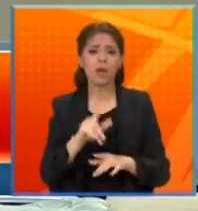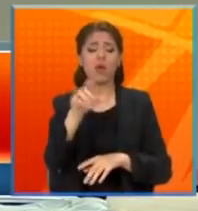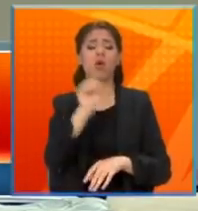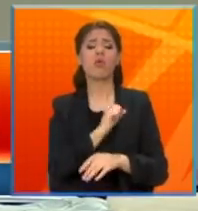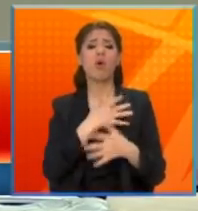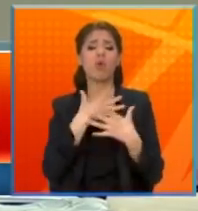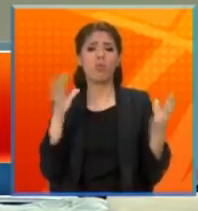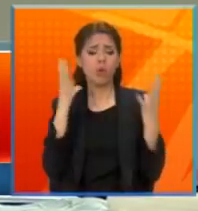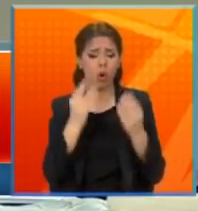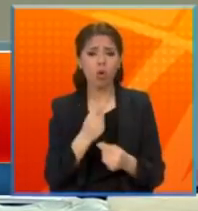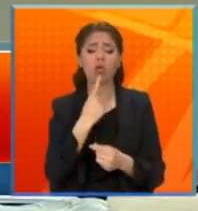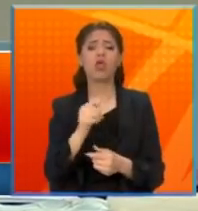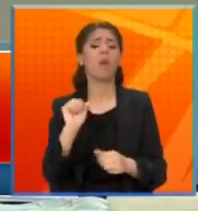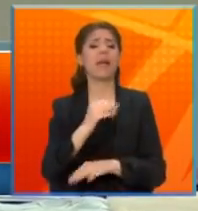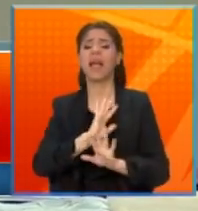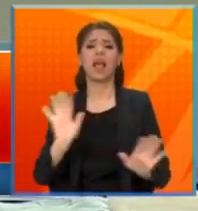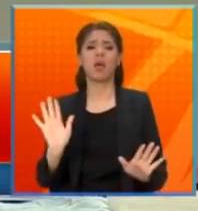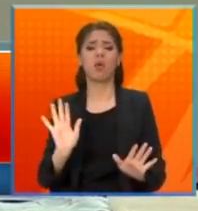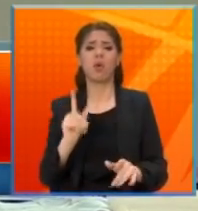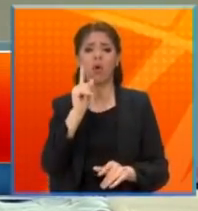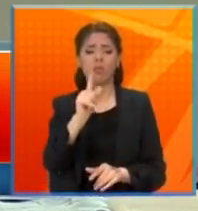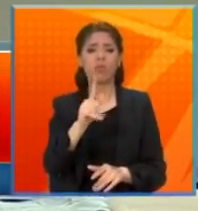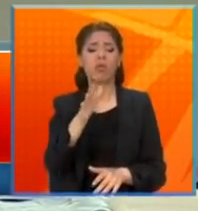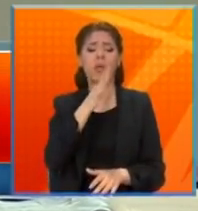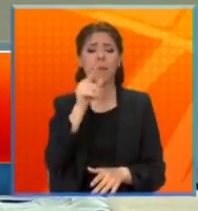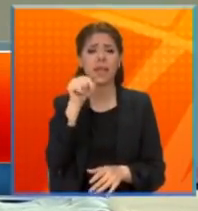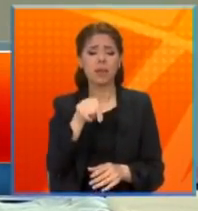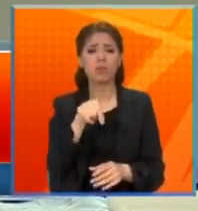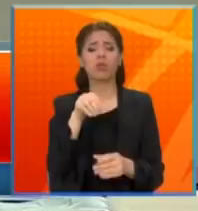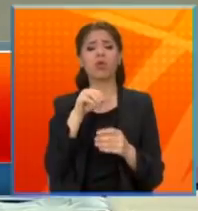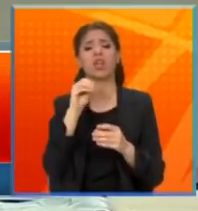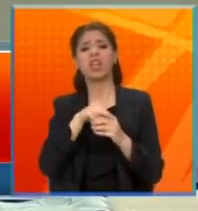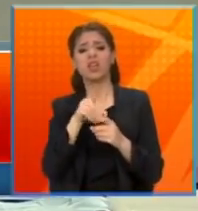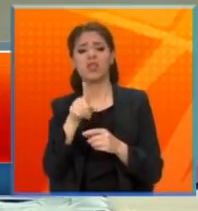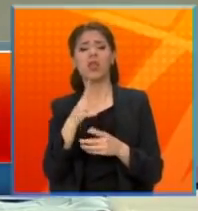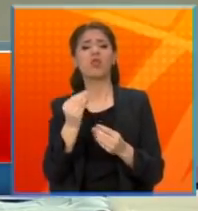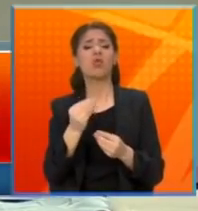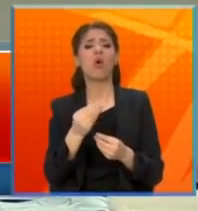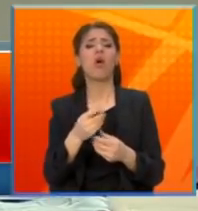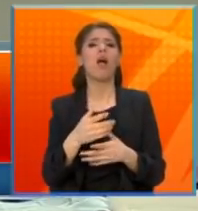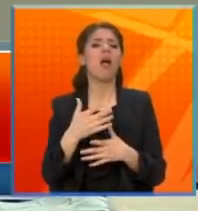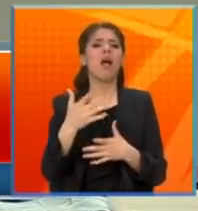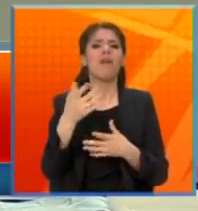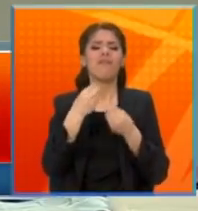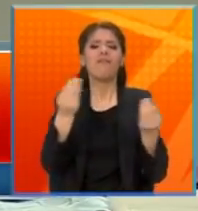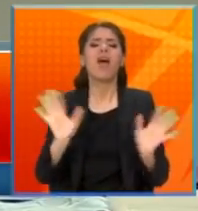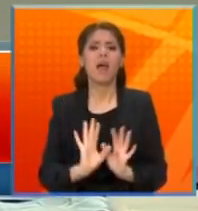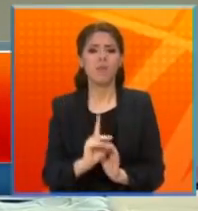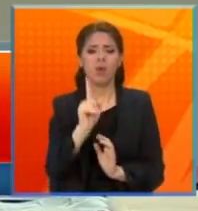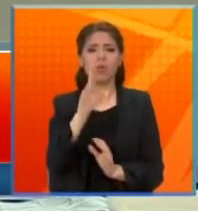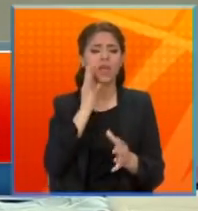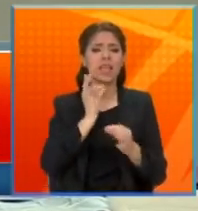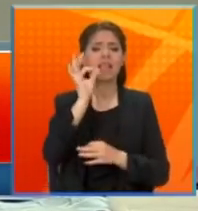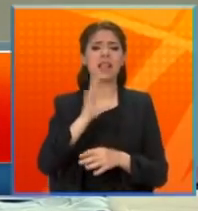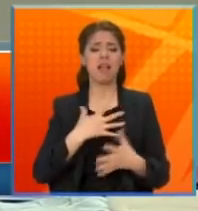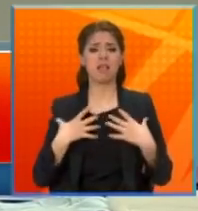olduğunu söylemeye gerek yok. Bilim bugün için büyük vaatlerde bulunamıyor. Bu insan